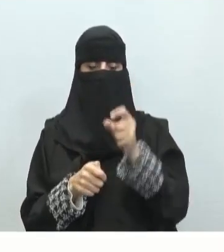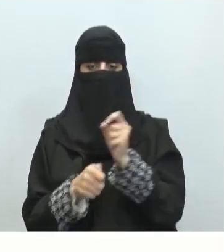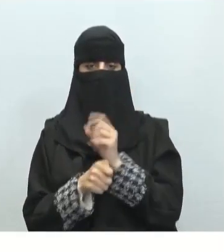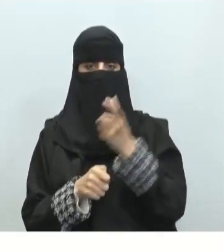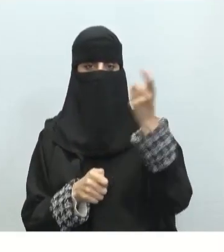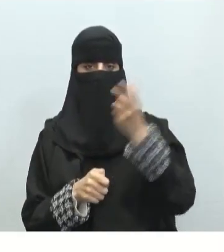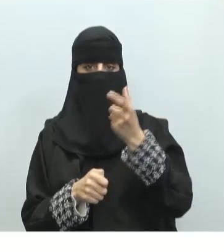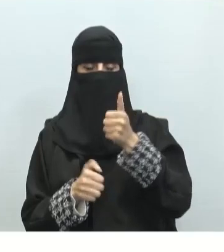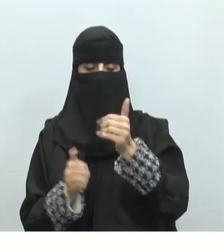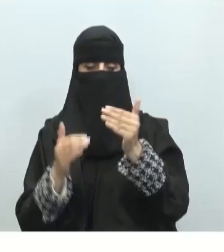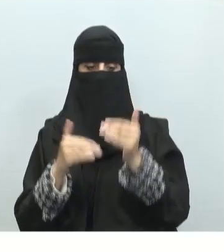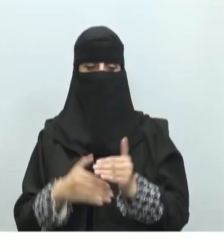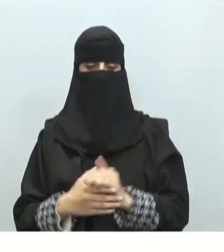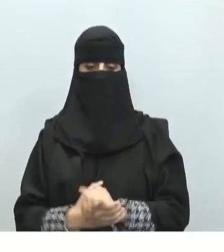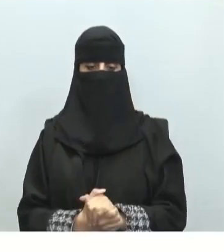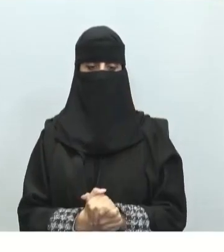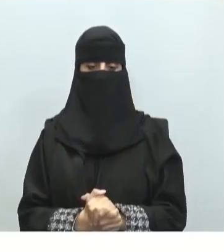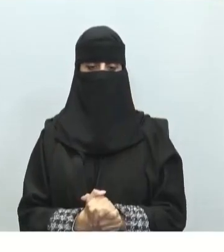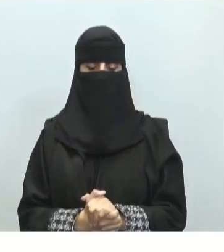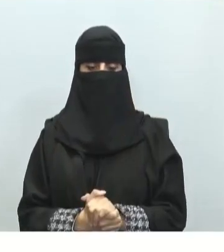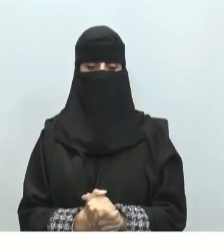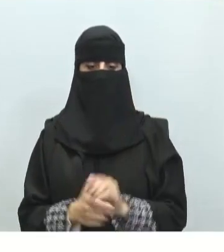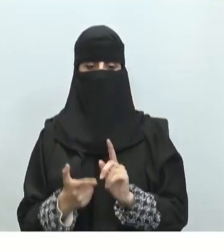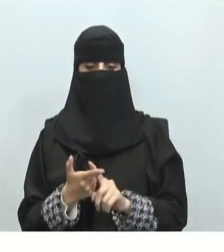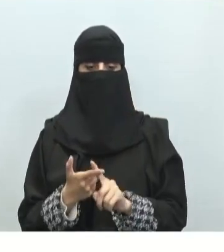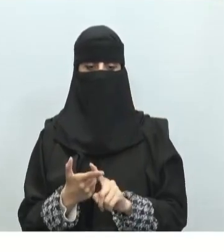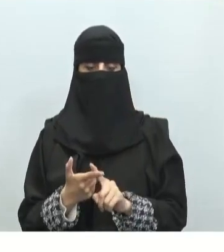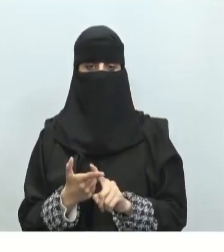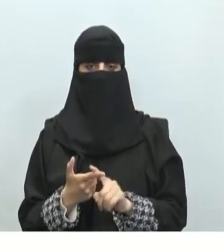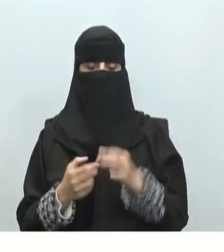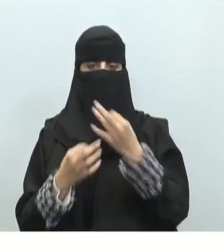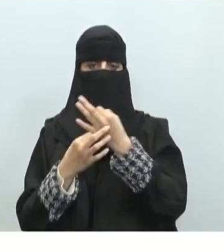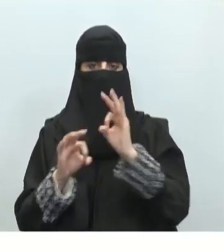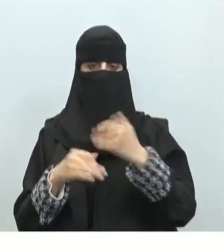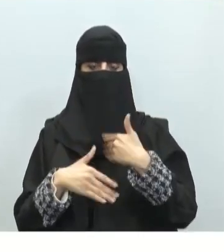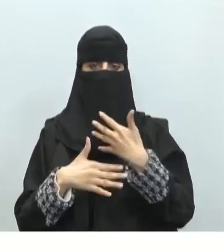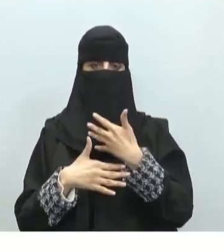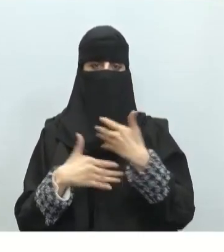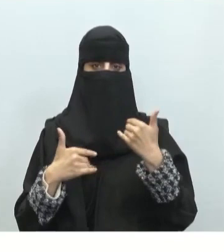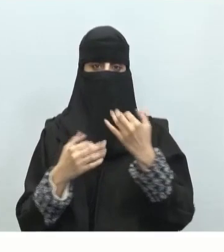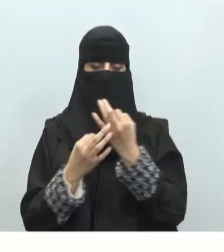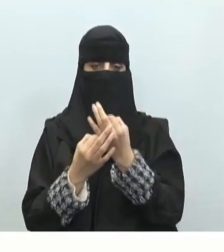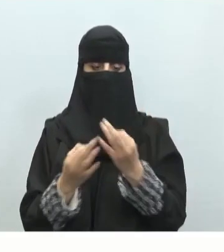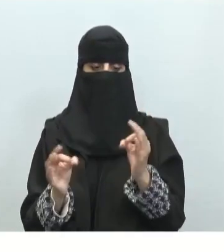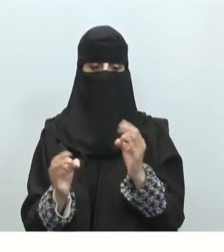الفاعل شمس فعمت استعاد الجميع